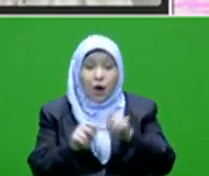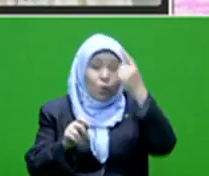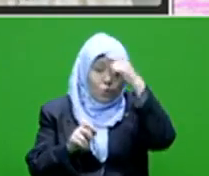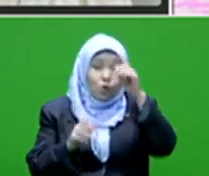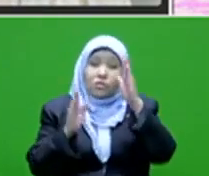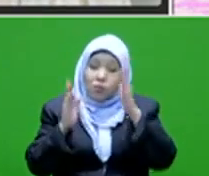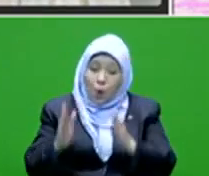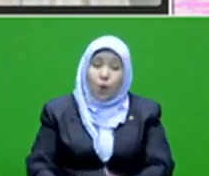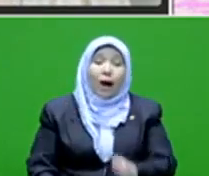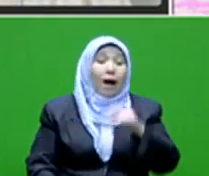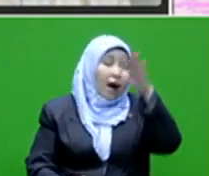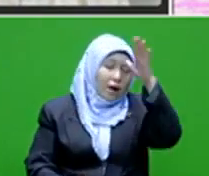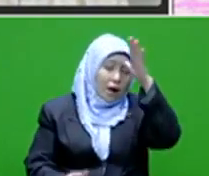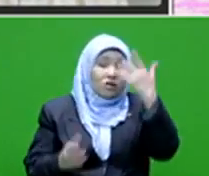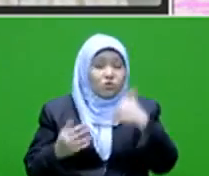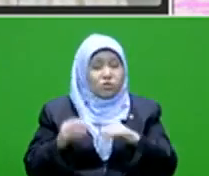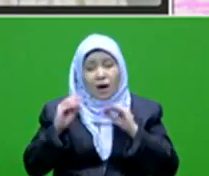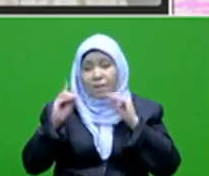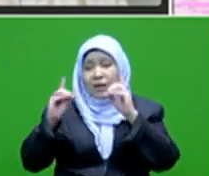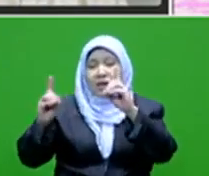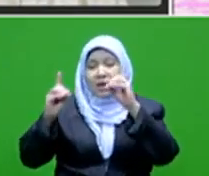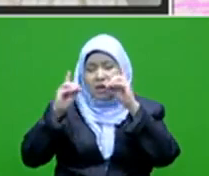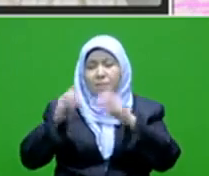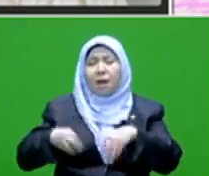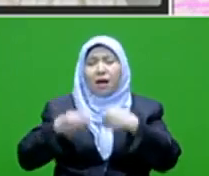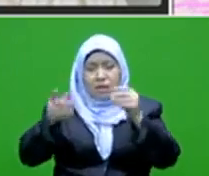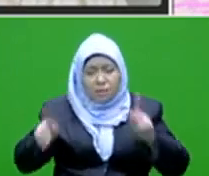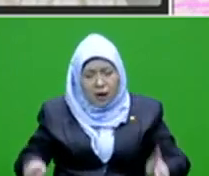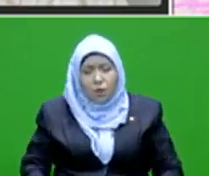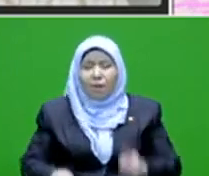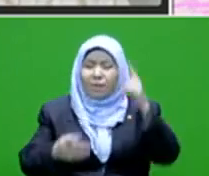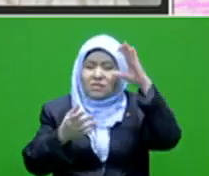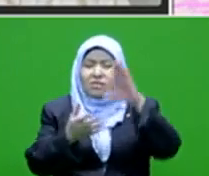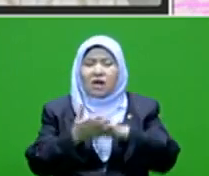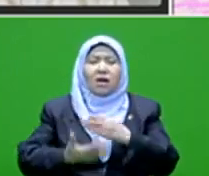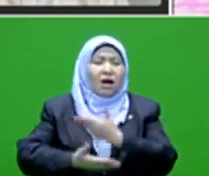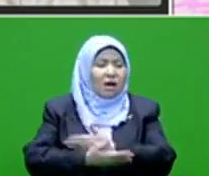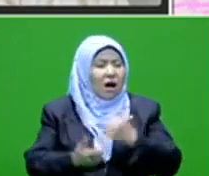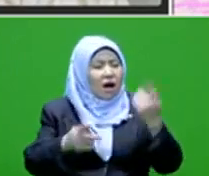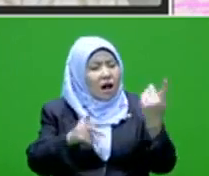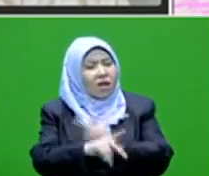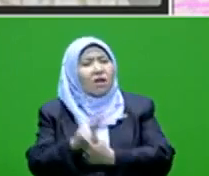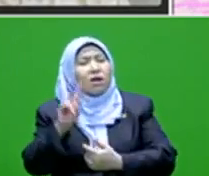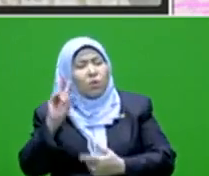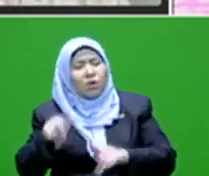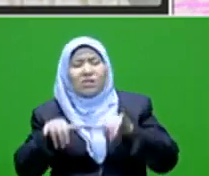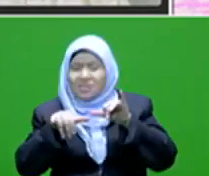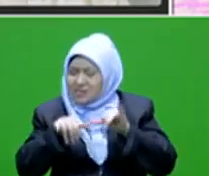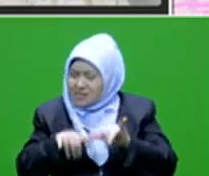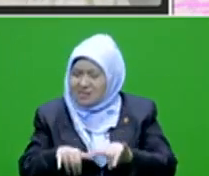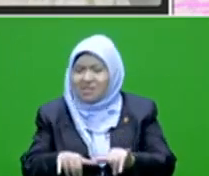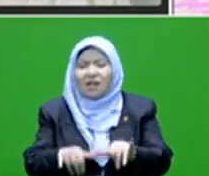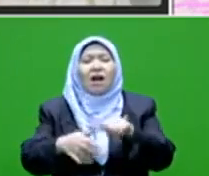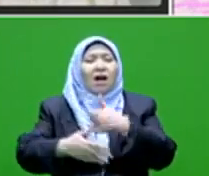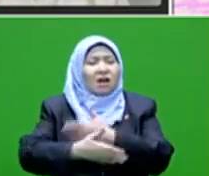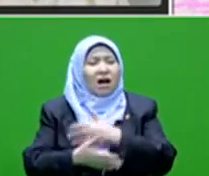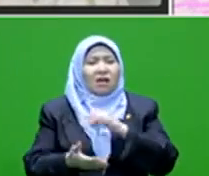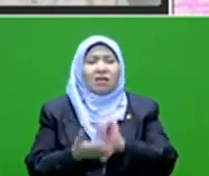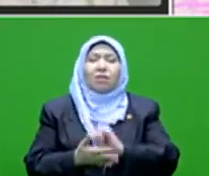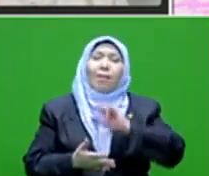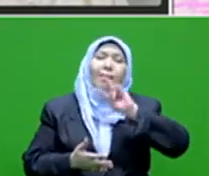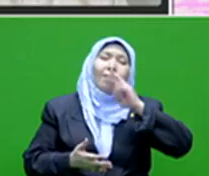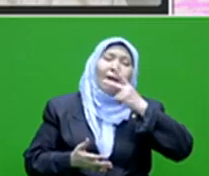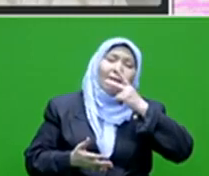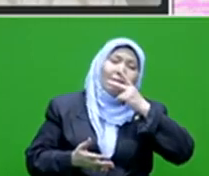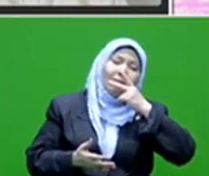ayah. Bila dah mendidik, bagi peluang, percaya anak kali kedua, masih lagi si anak di